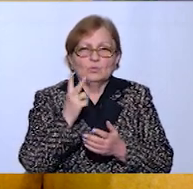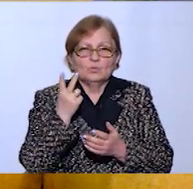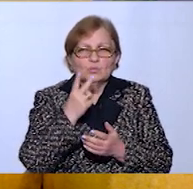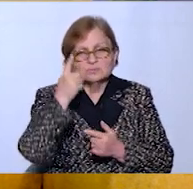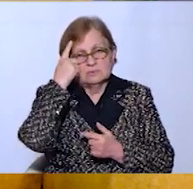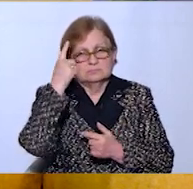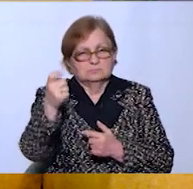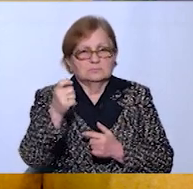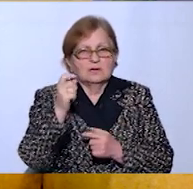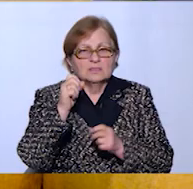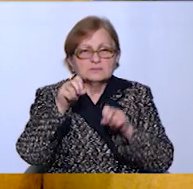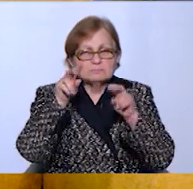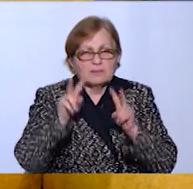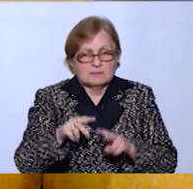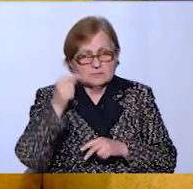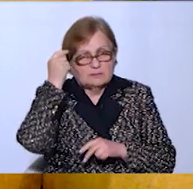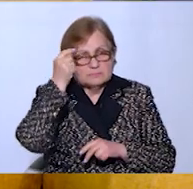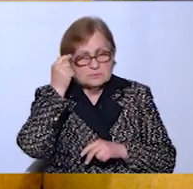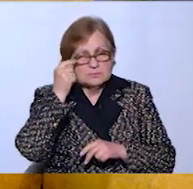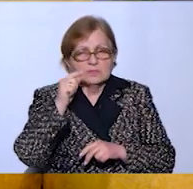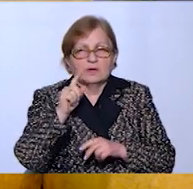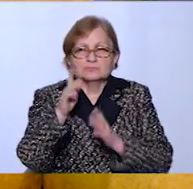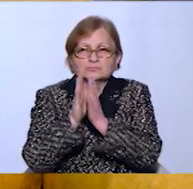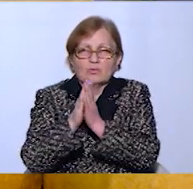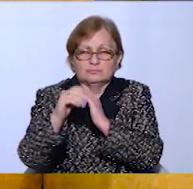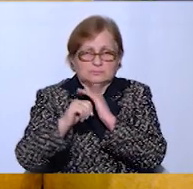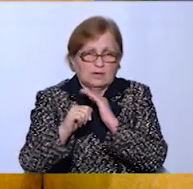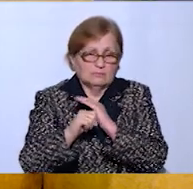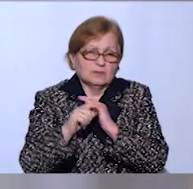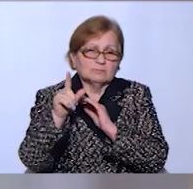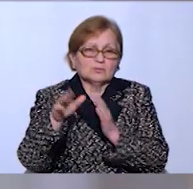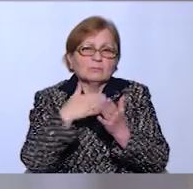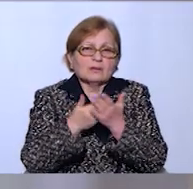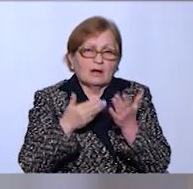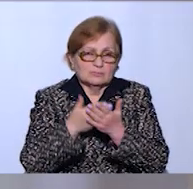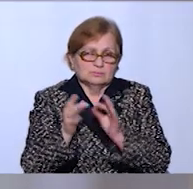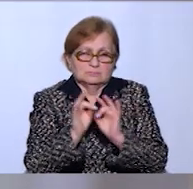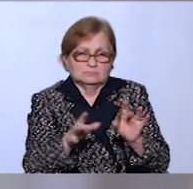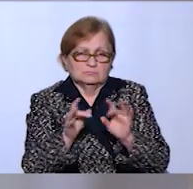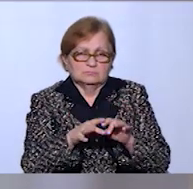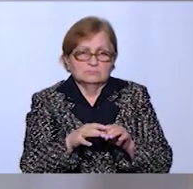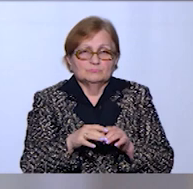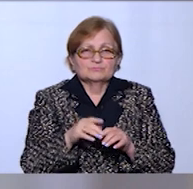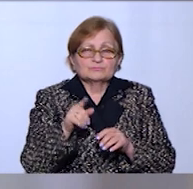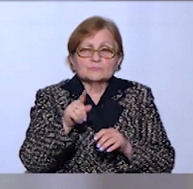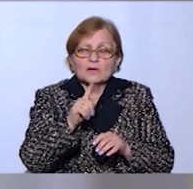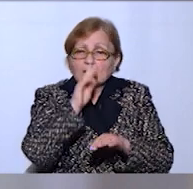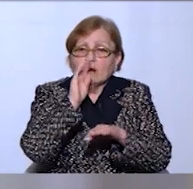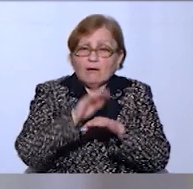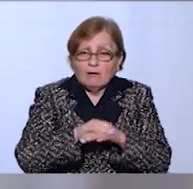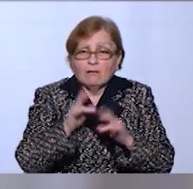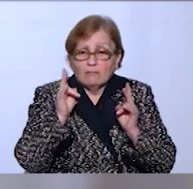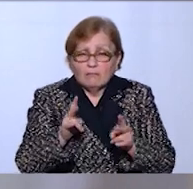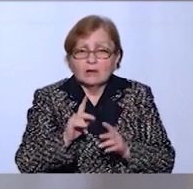პირველ რიგში ემოციური მხარდაჭერისთვის და ასევე ბავშვის ფსიქიკური ჯანმრთელობის შენარჩუნებისთვის? ჩვენ უფრო მეტად ხშირად ვსაუბრობთ ხოლმე ბავშვის